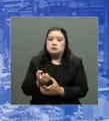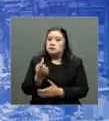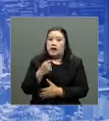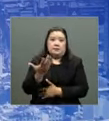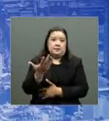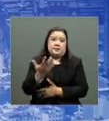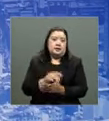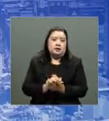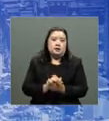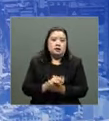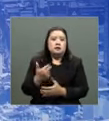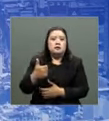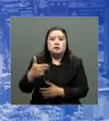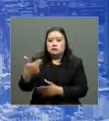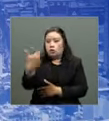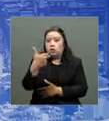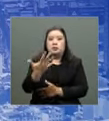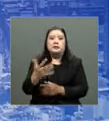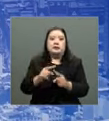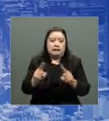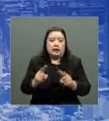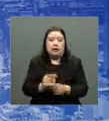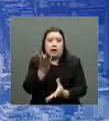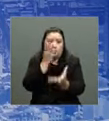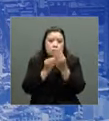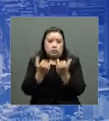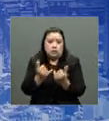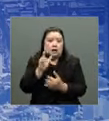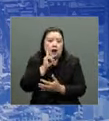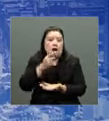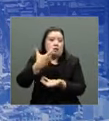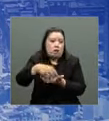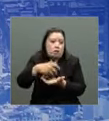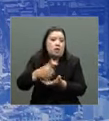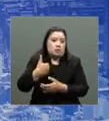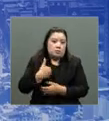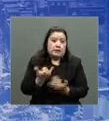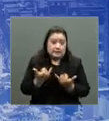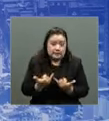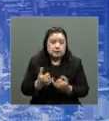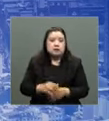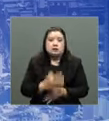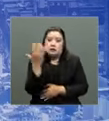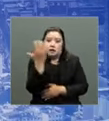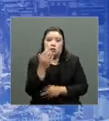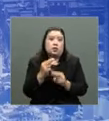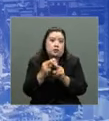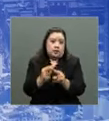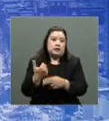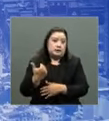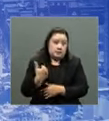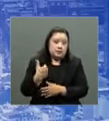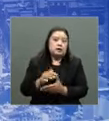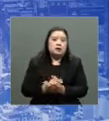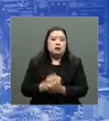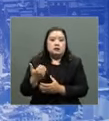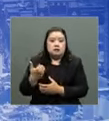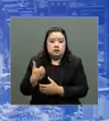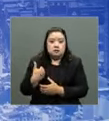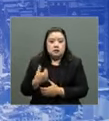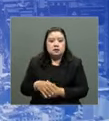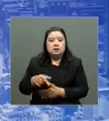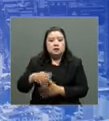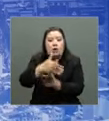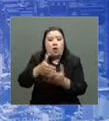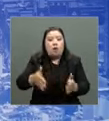ลงข่าวแต่ว่าสื่อมวลชนนั้นก็จะติดตามเรื่องของการแถลงข่าวทั้งทางสถานีของตัวเองนะคะบางส่วนก็จะอยู่ที่รังนักข่าว